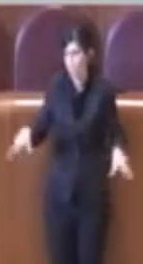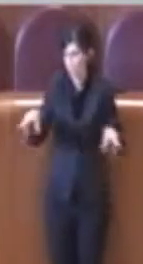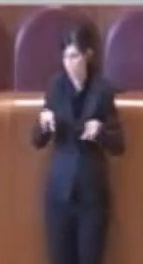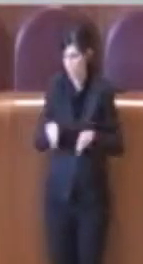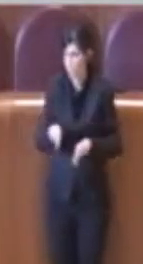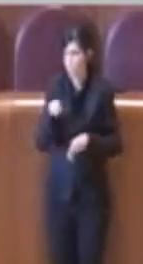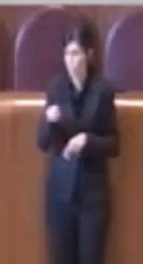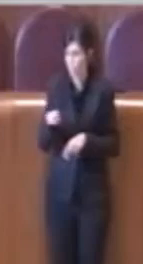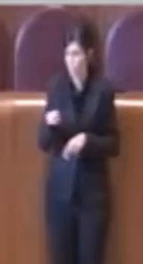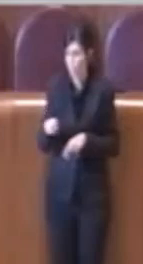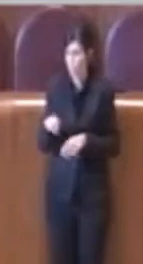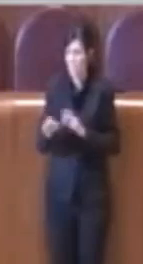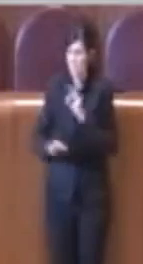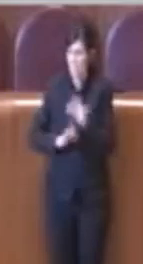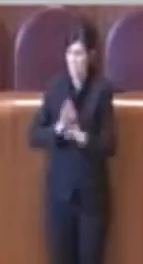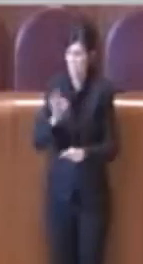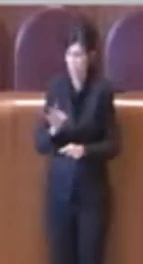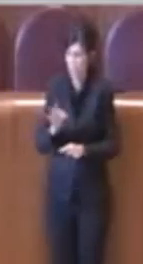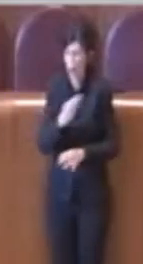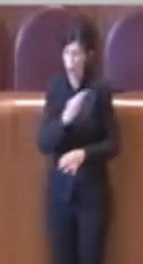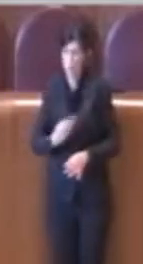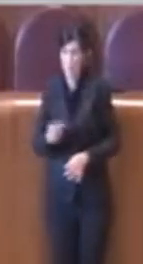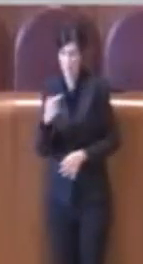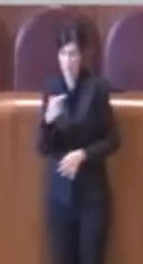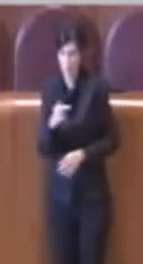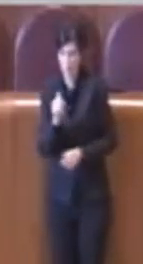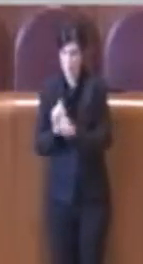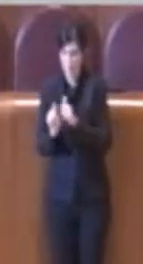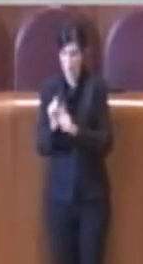la consigliera Tempesta ha ricordato